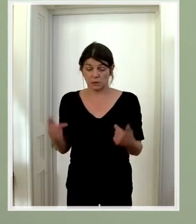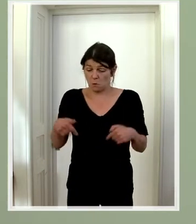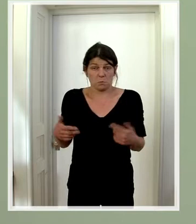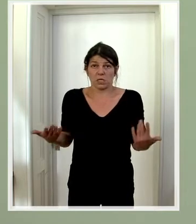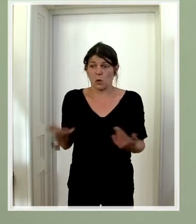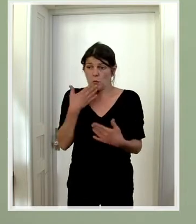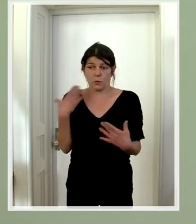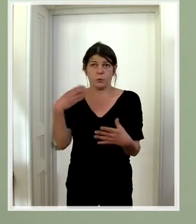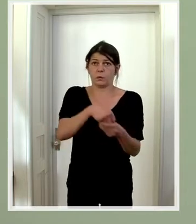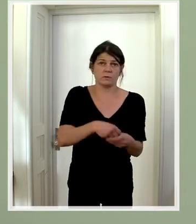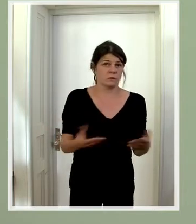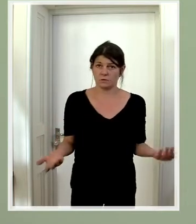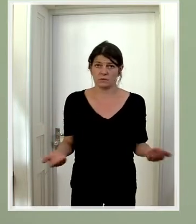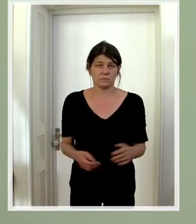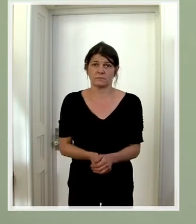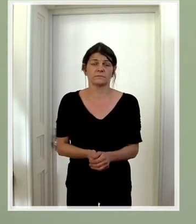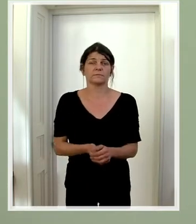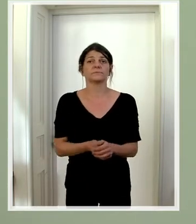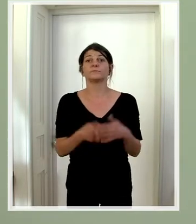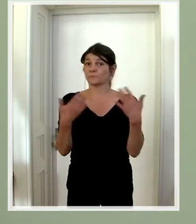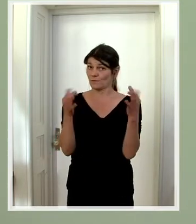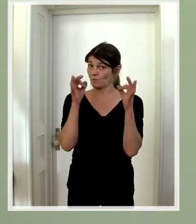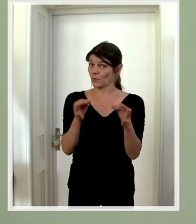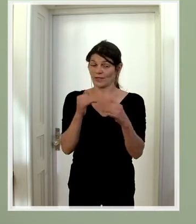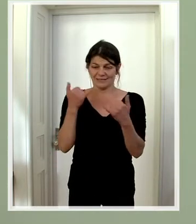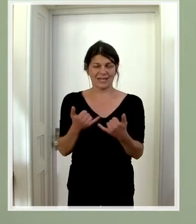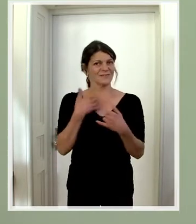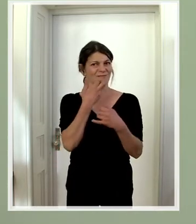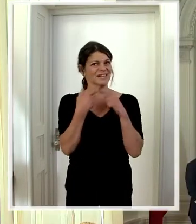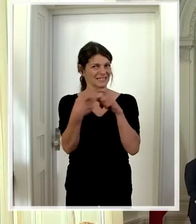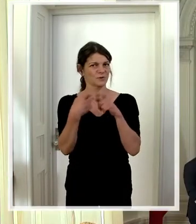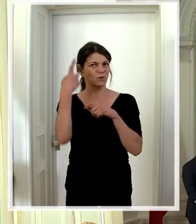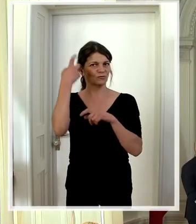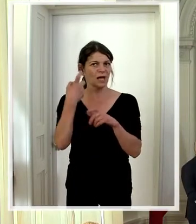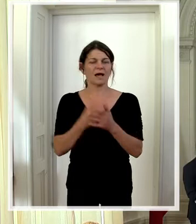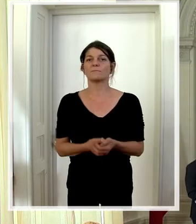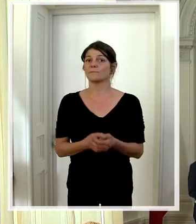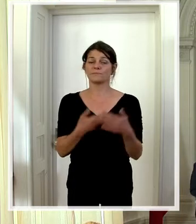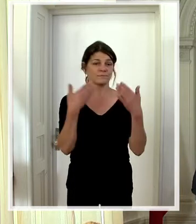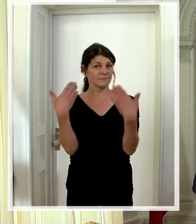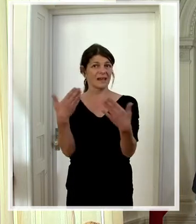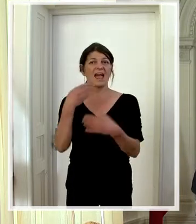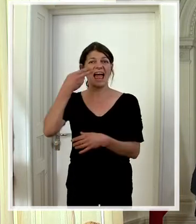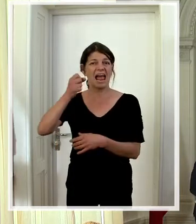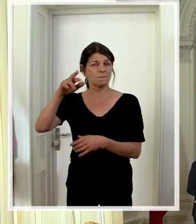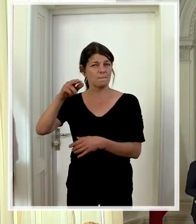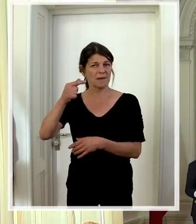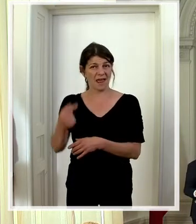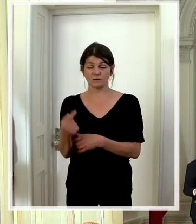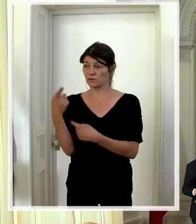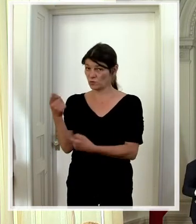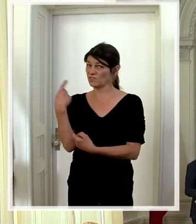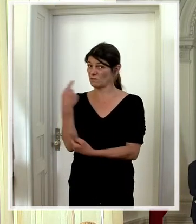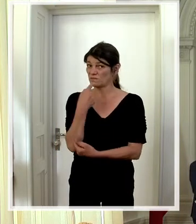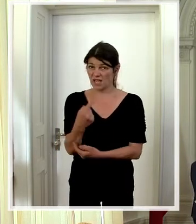momentan nicht da. Gut, dann steigen wir ein in die Diskussion, bleiben wir bei dir, Herbert. Du siehst,